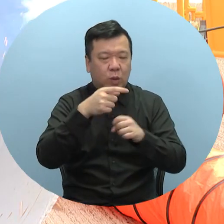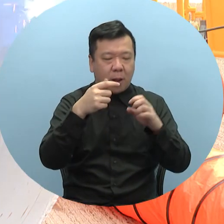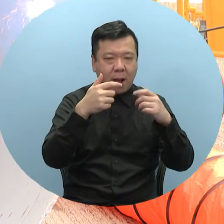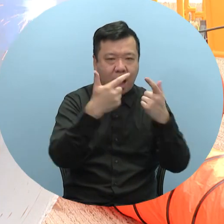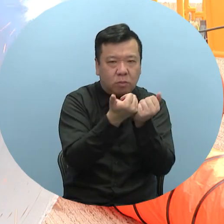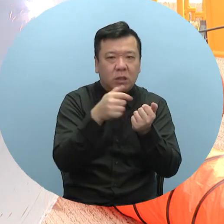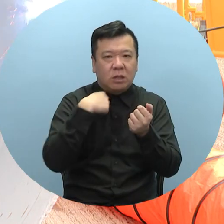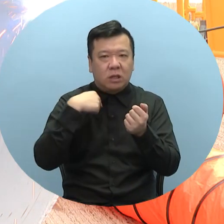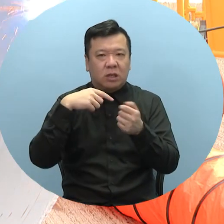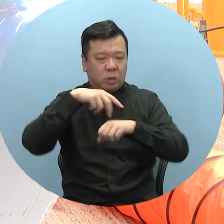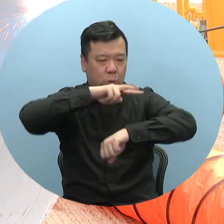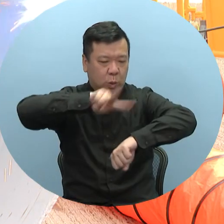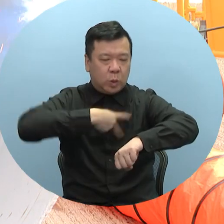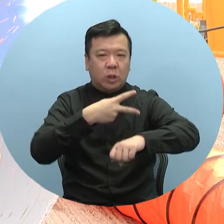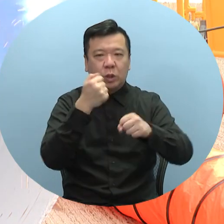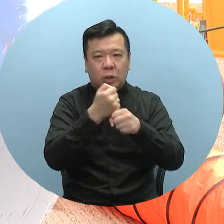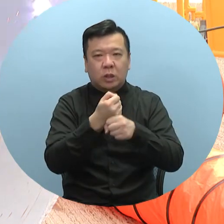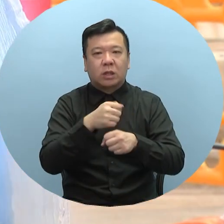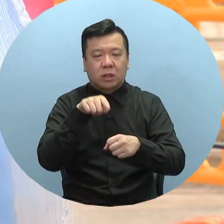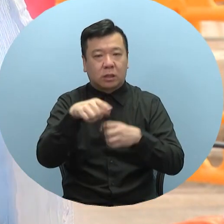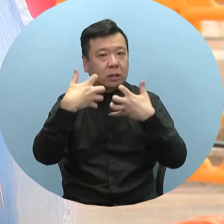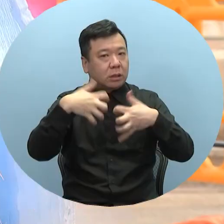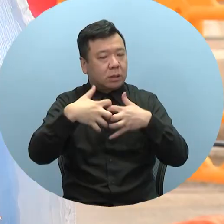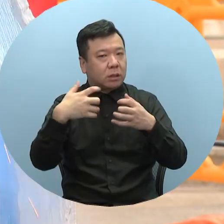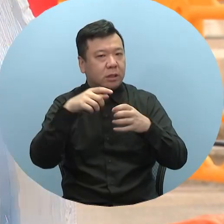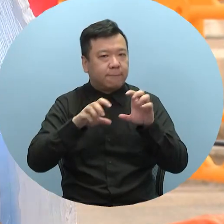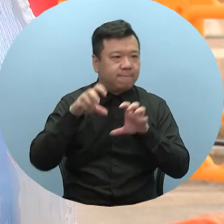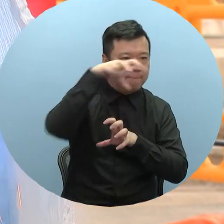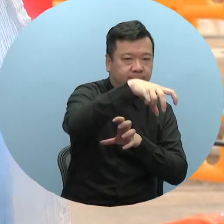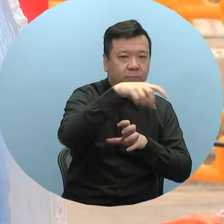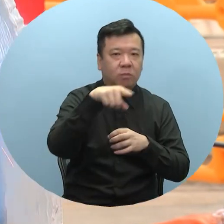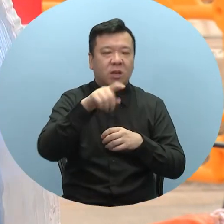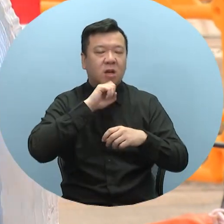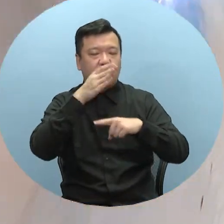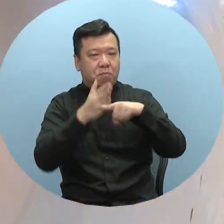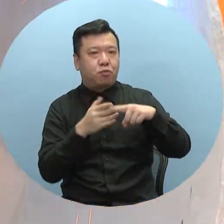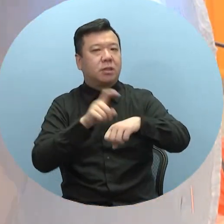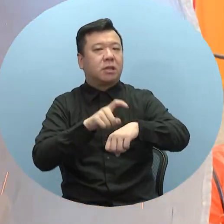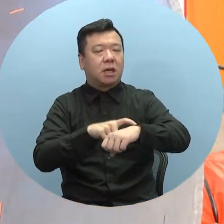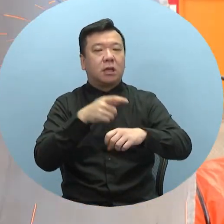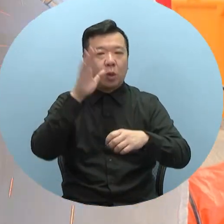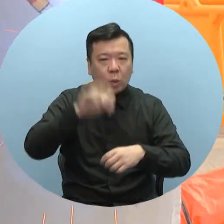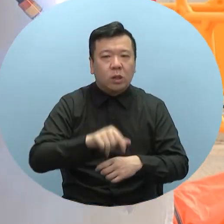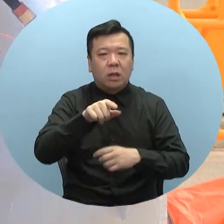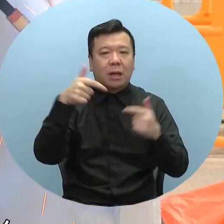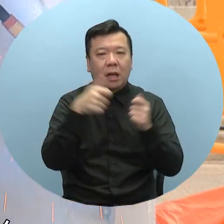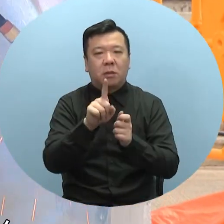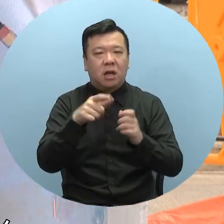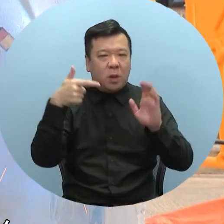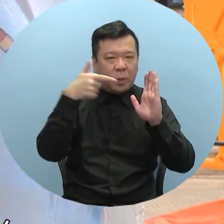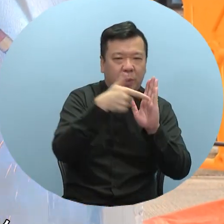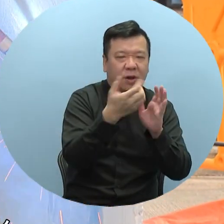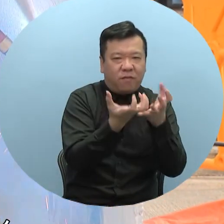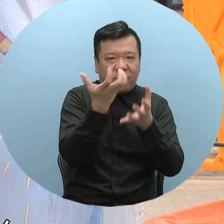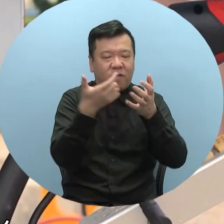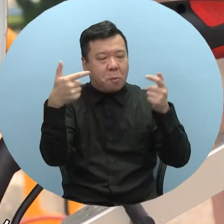水管，大概需要2小時，但係透過呢個機械臂呢，只需要一半嘅時間，能夠減少咗燒焊時